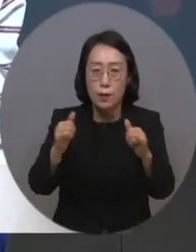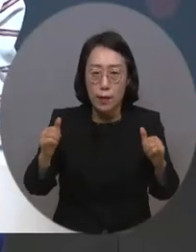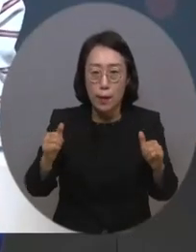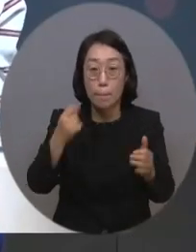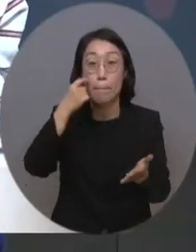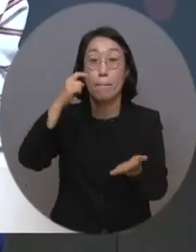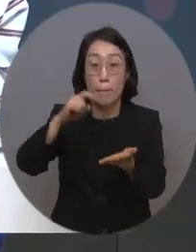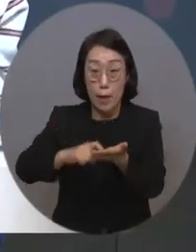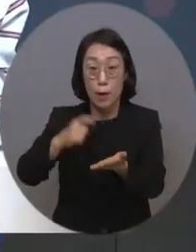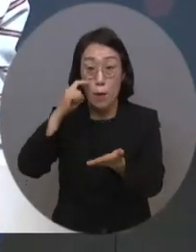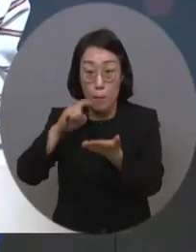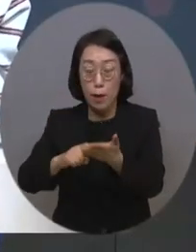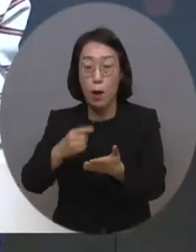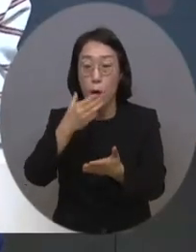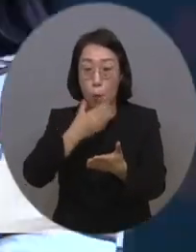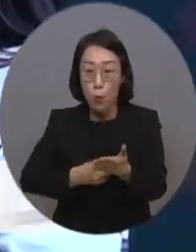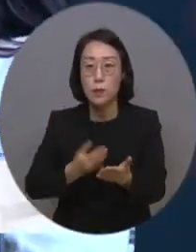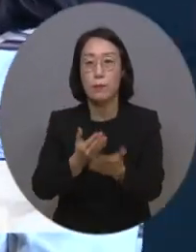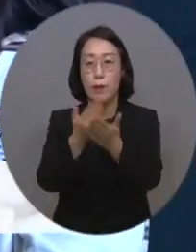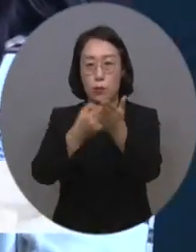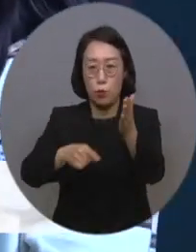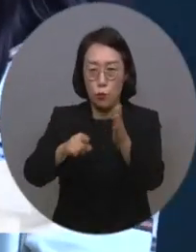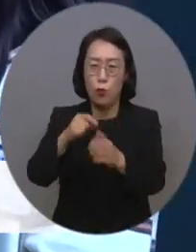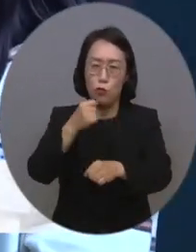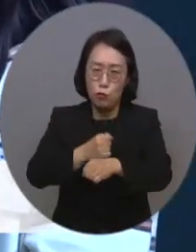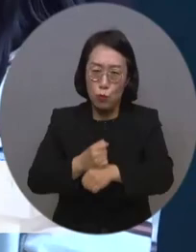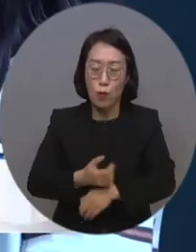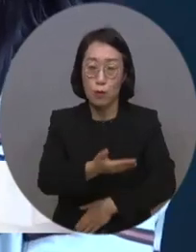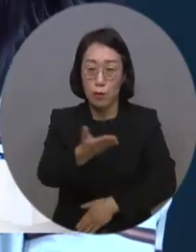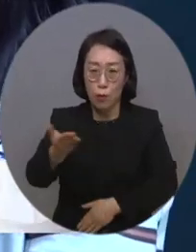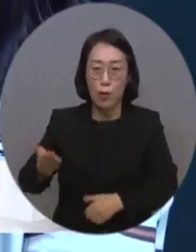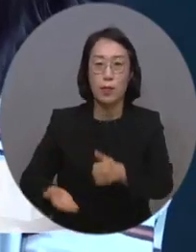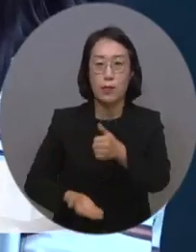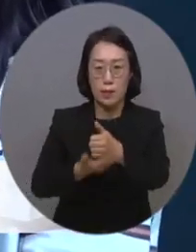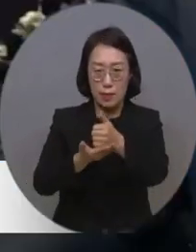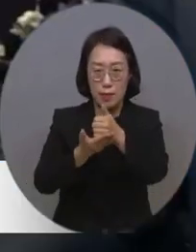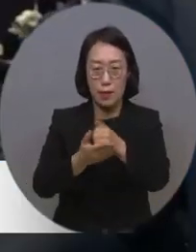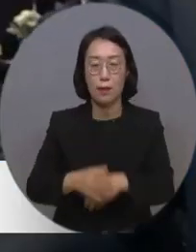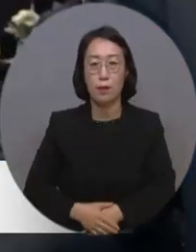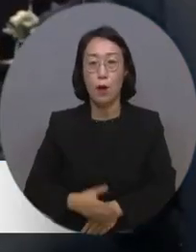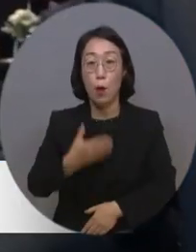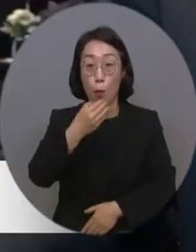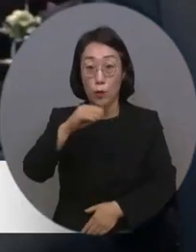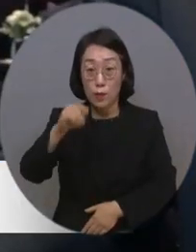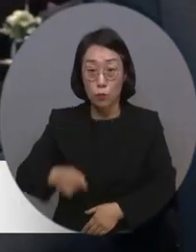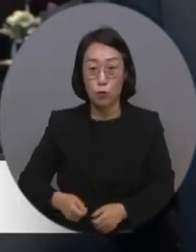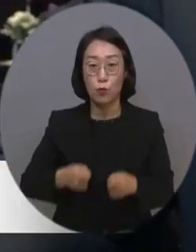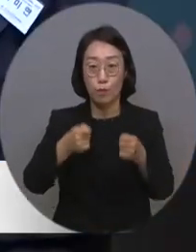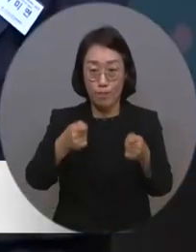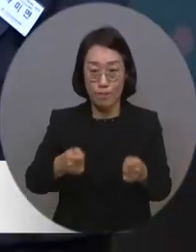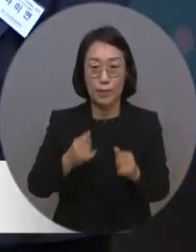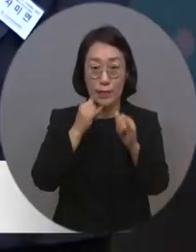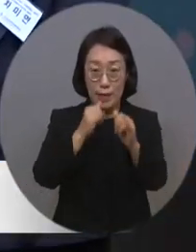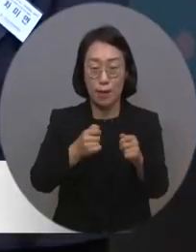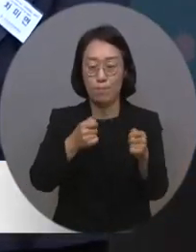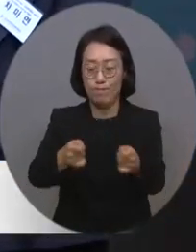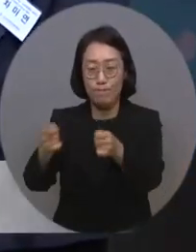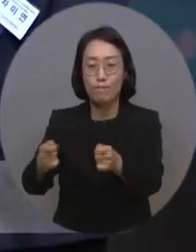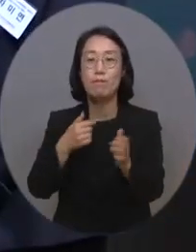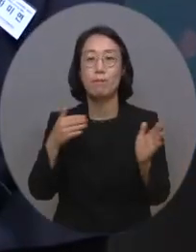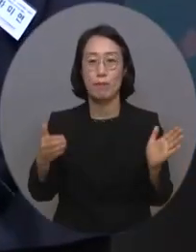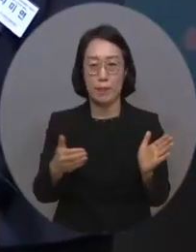발굴하고 장애인 복지 발전에 이바지한 공로를 치하하고자 보건복지부 장관 표창 등을